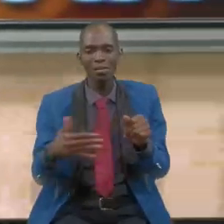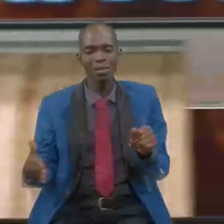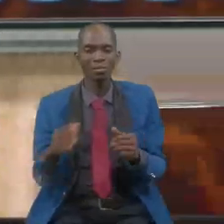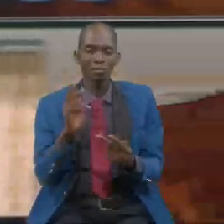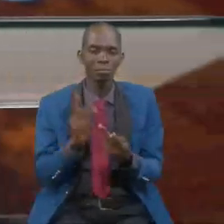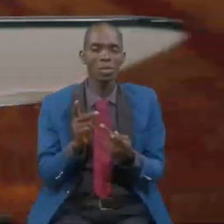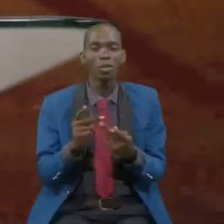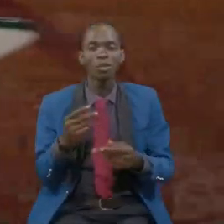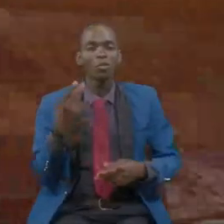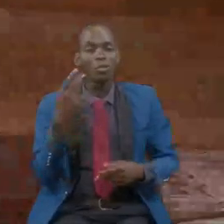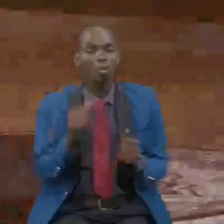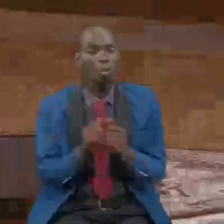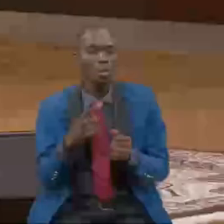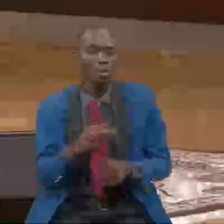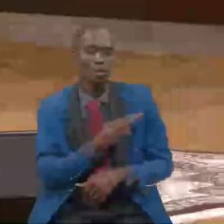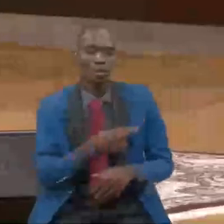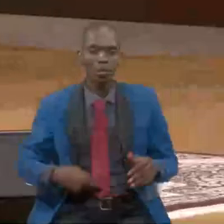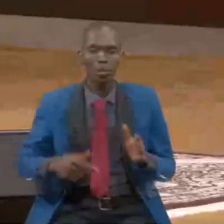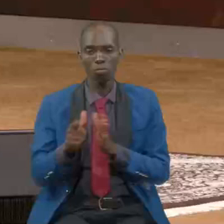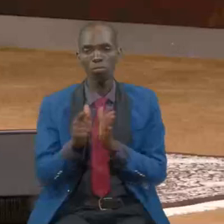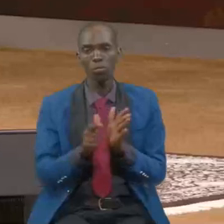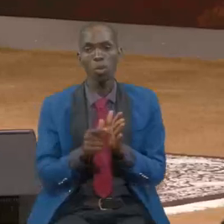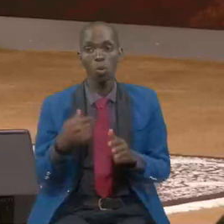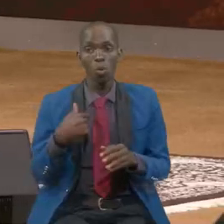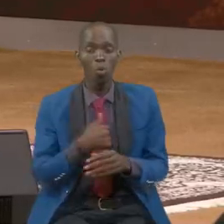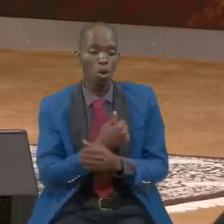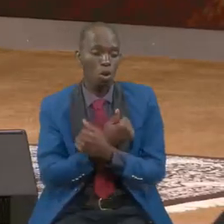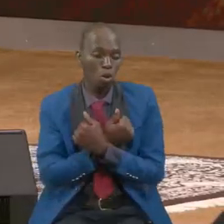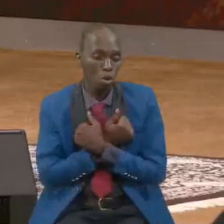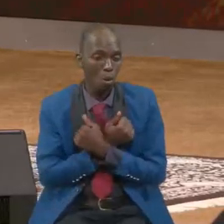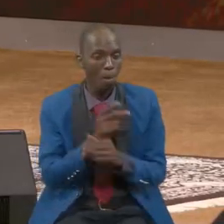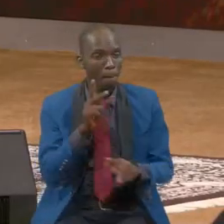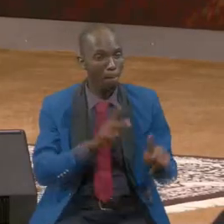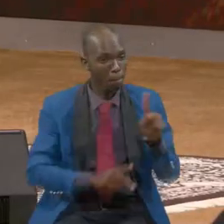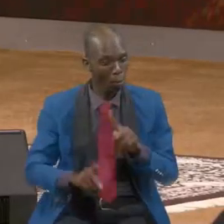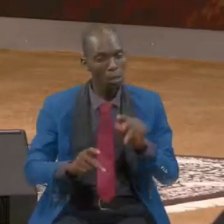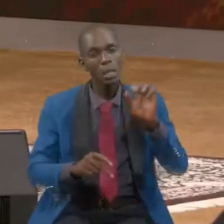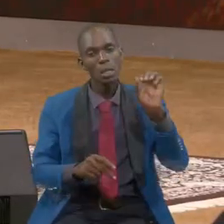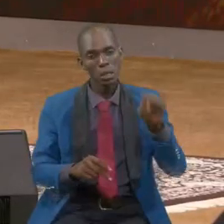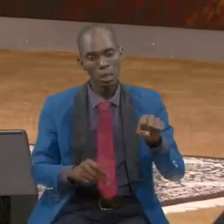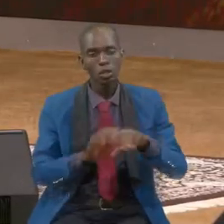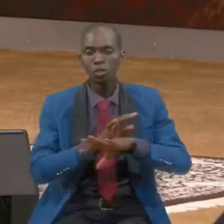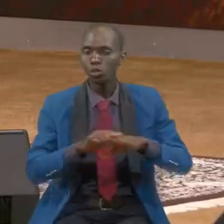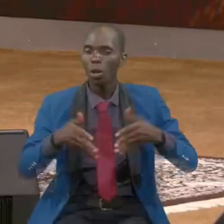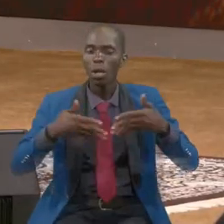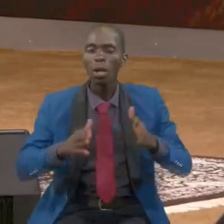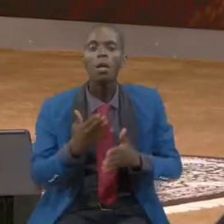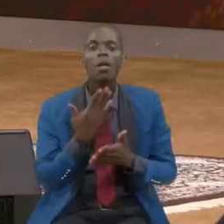chose nous accomplission la loi royale nous aimons les gens mais nous ne permettons pas à la